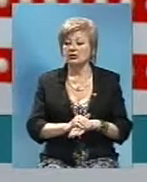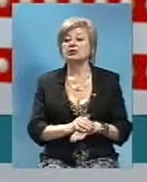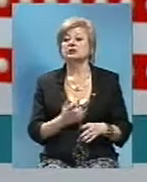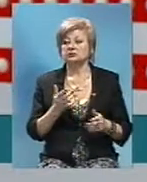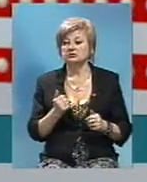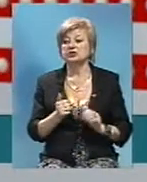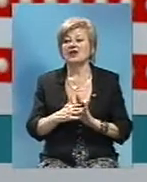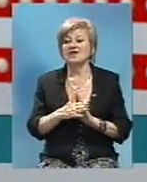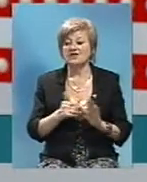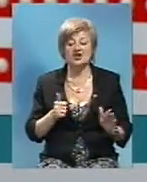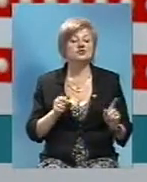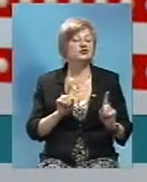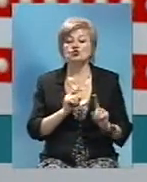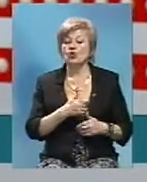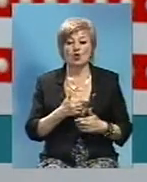помітила, виклик, будь-що.